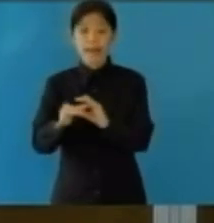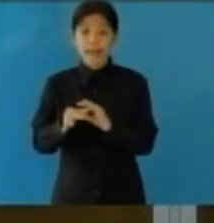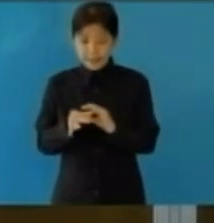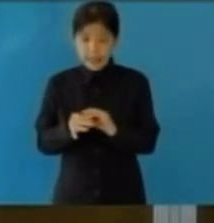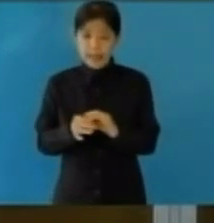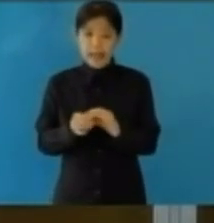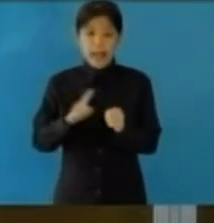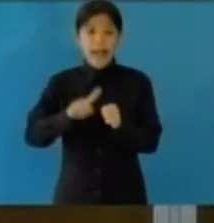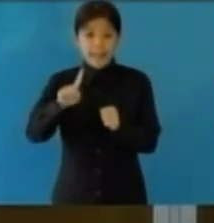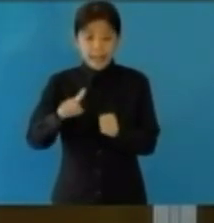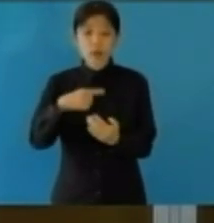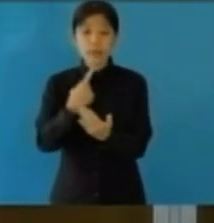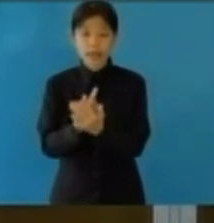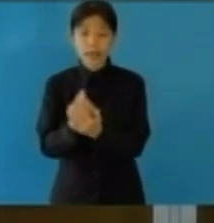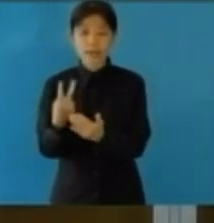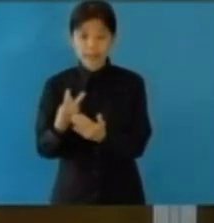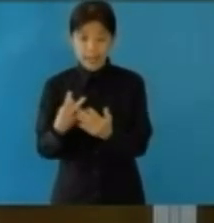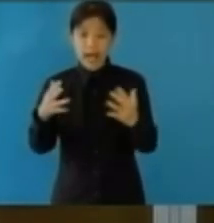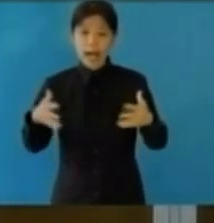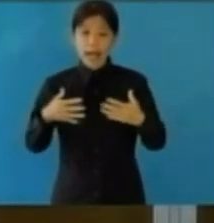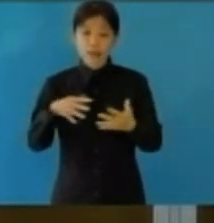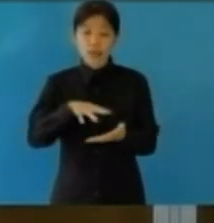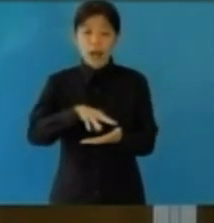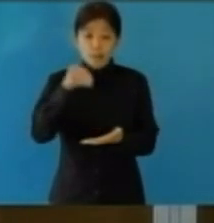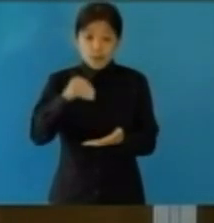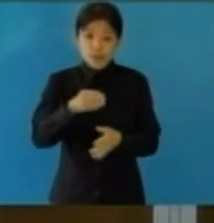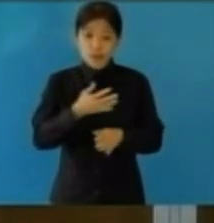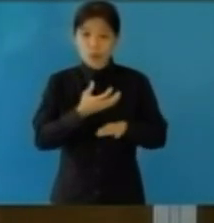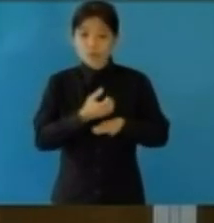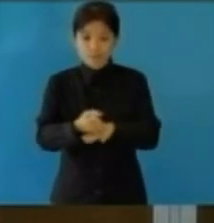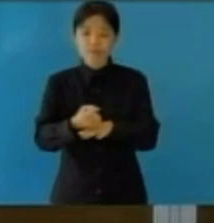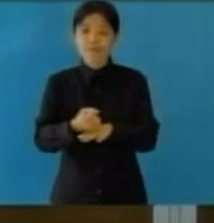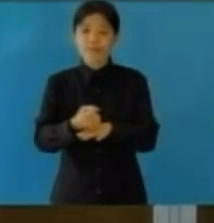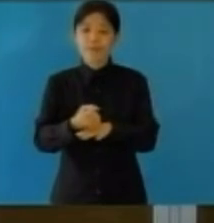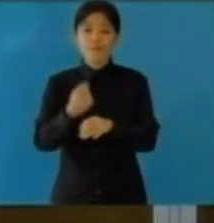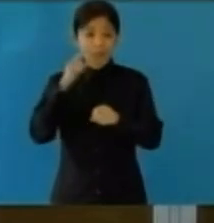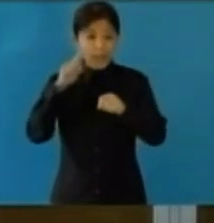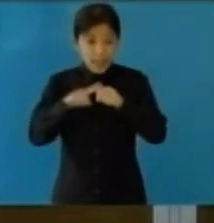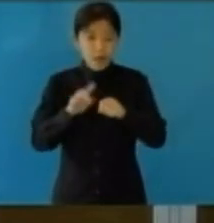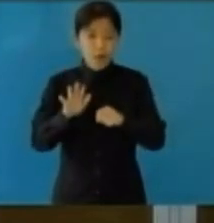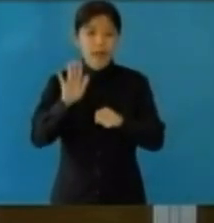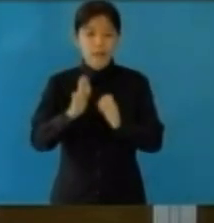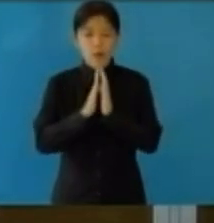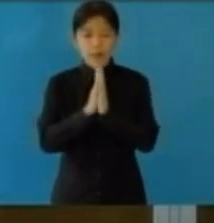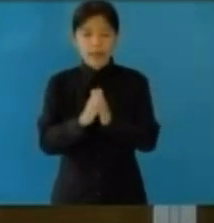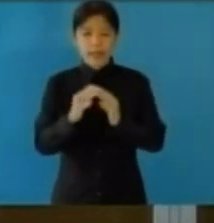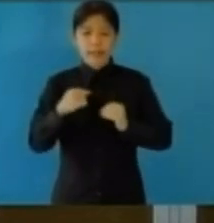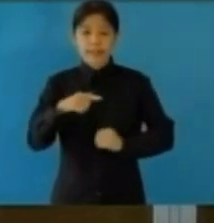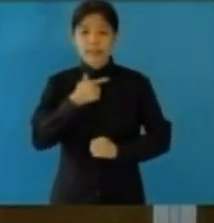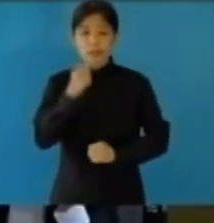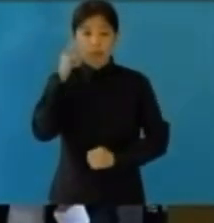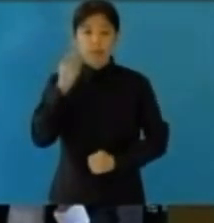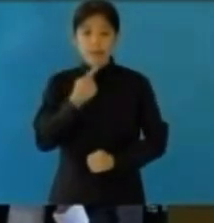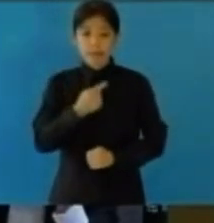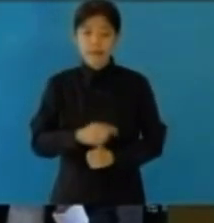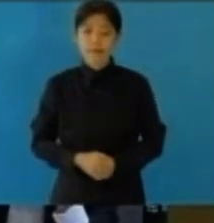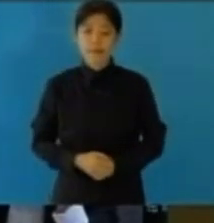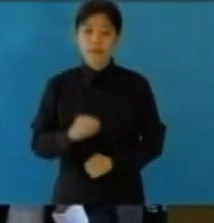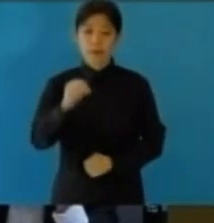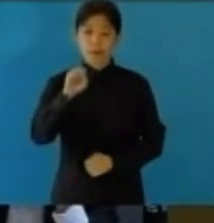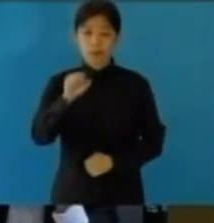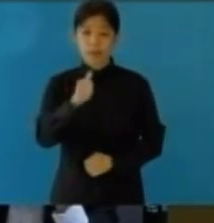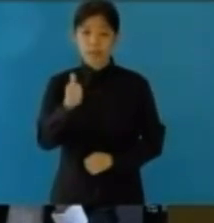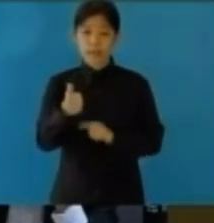加と春キャンプの 本県での定着に向けてまして、これからもお願いしていきたいと考えております。 長田康秀